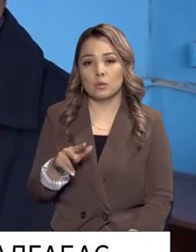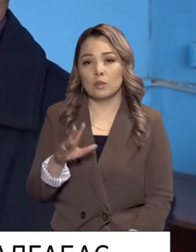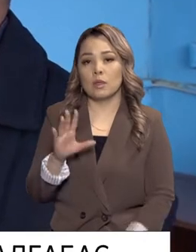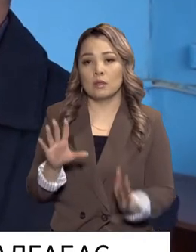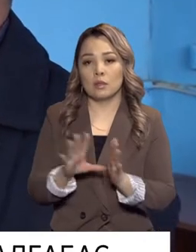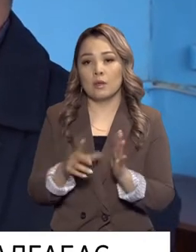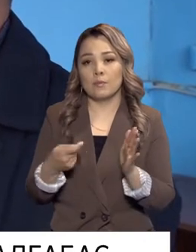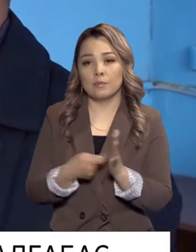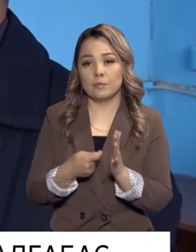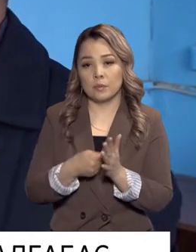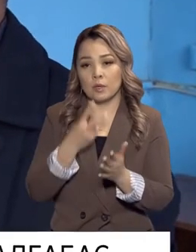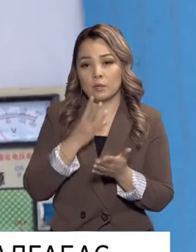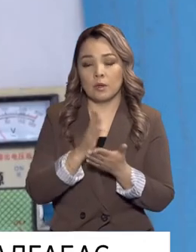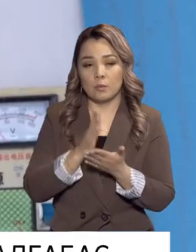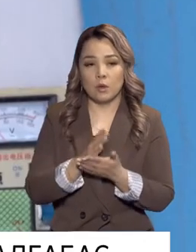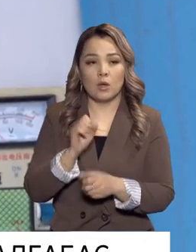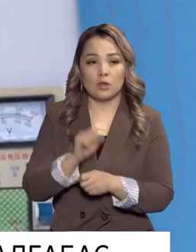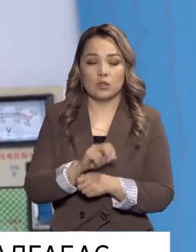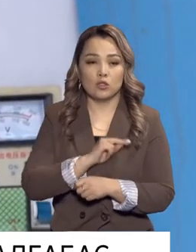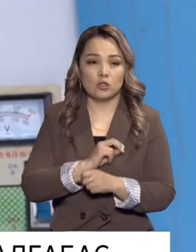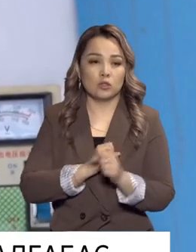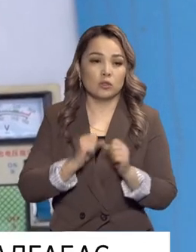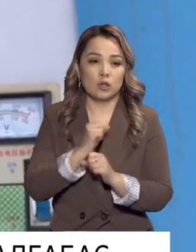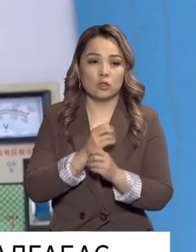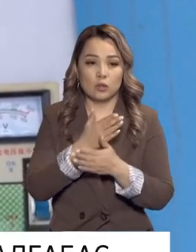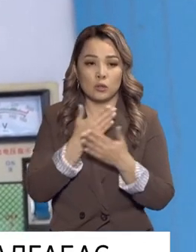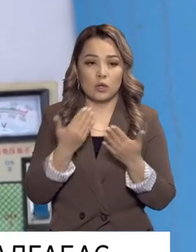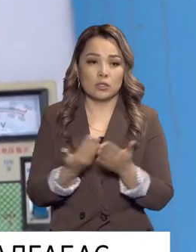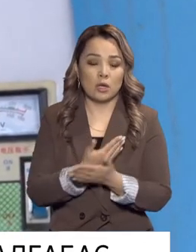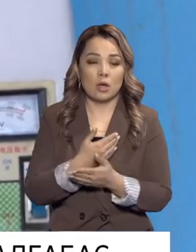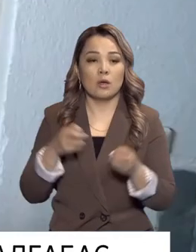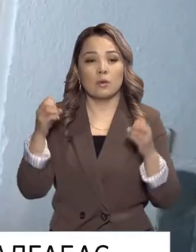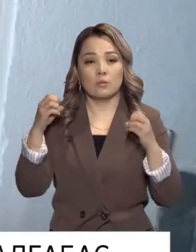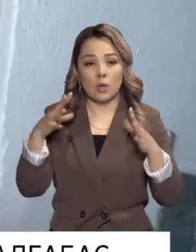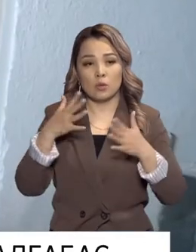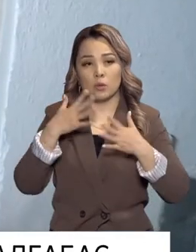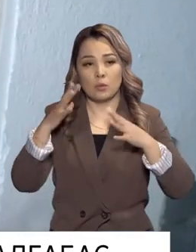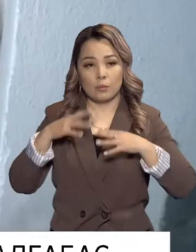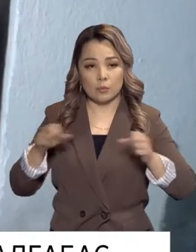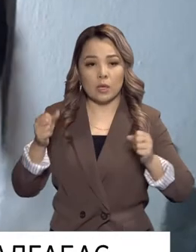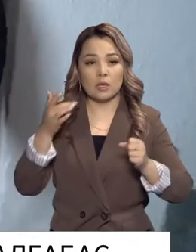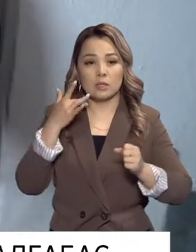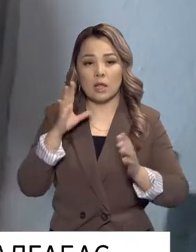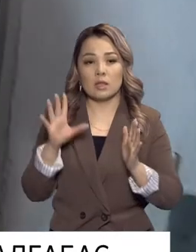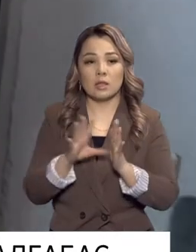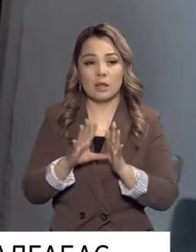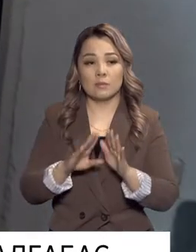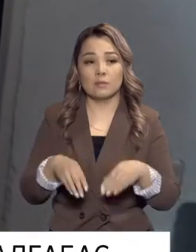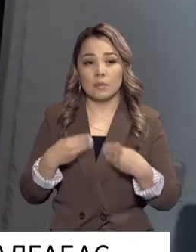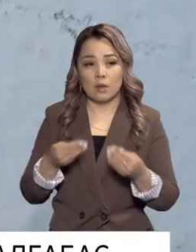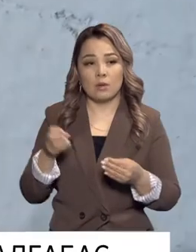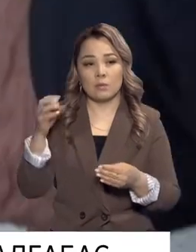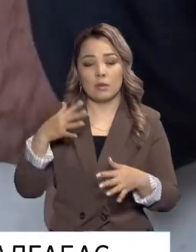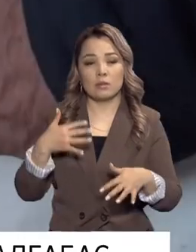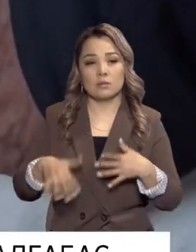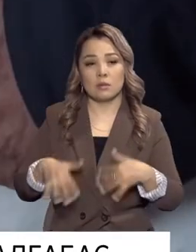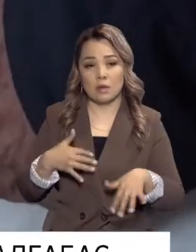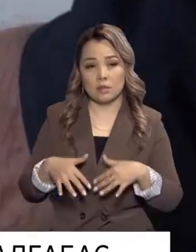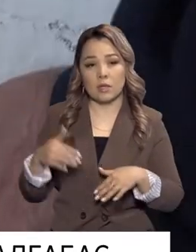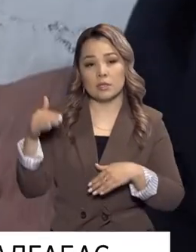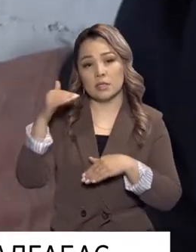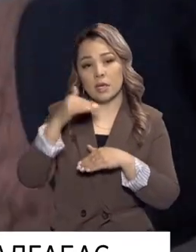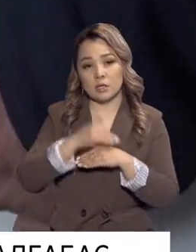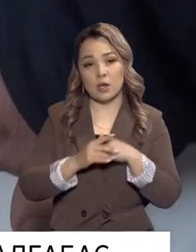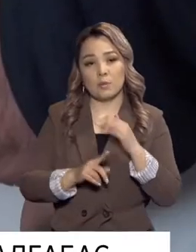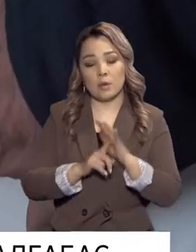вольт. Бұл істемейді екен. Ауылда жарықтың жанғанынан сөнгені көп. Электр қуаты берілгеннің өзінде жарығы тымәлсіз. Кеш батысы